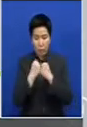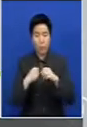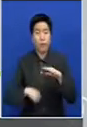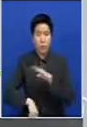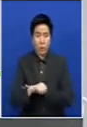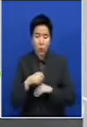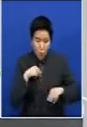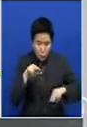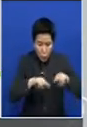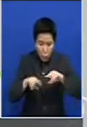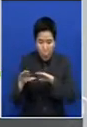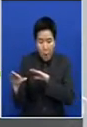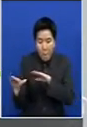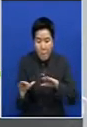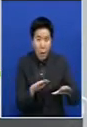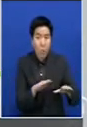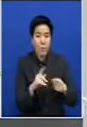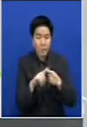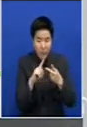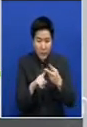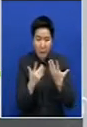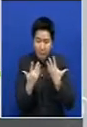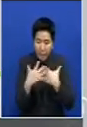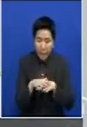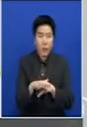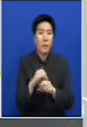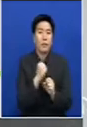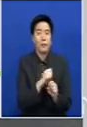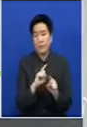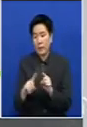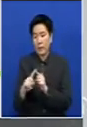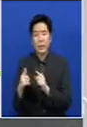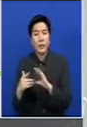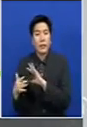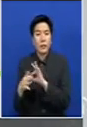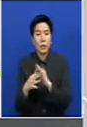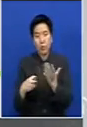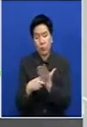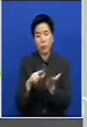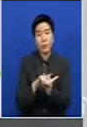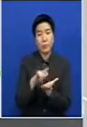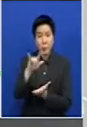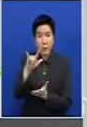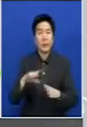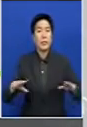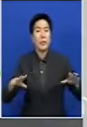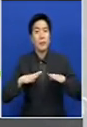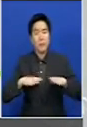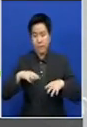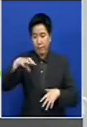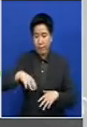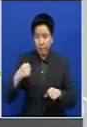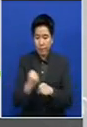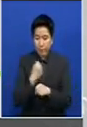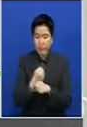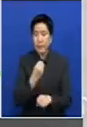ข้าไปดูแลในเรื่องความพร้อมตลอดจนการประสานงานด้านต่างๆนะครับเช่นเรื่องของตั๋วเครื่องบินที่พักสนามฝึกซ้อมนะ